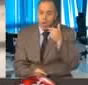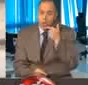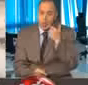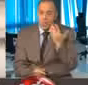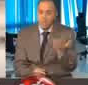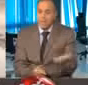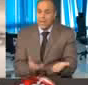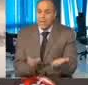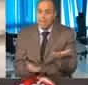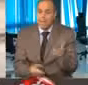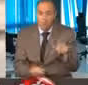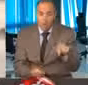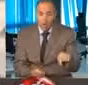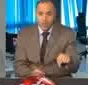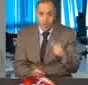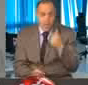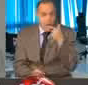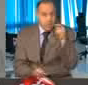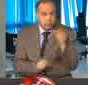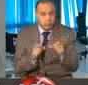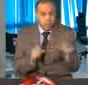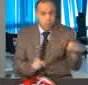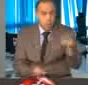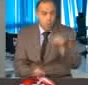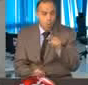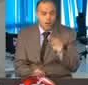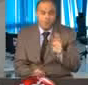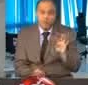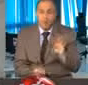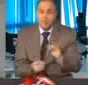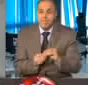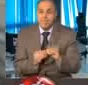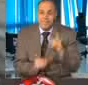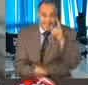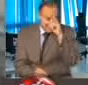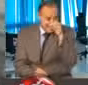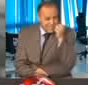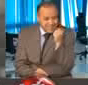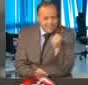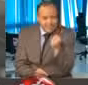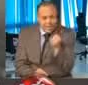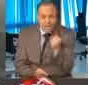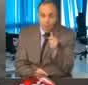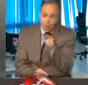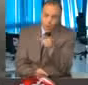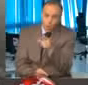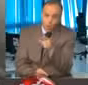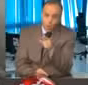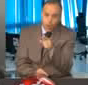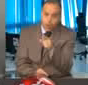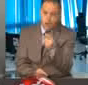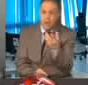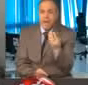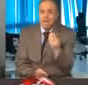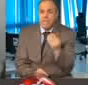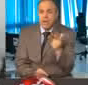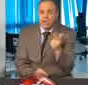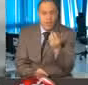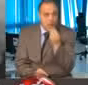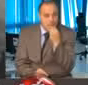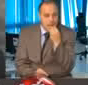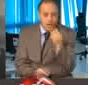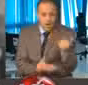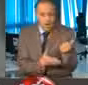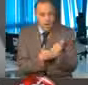تقييمها للوضع قالت أن السكان في شرق حلب يواجهون لحظة قاتمة جدا في ظل عدم وجود الغذاء